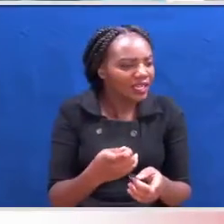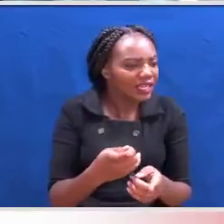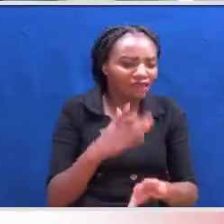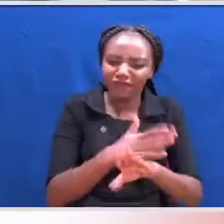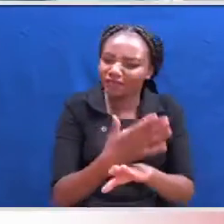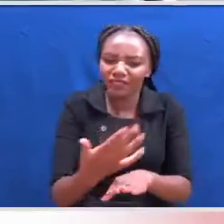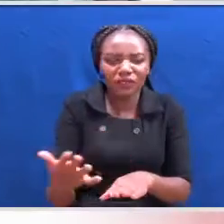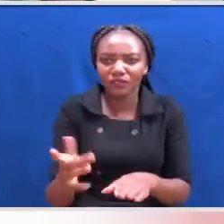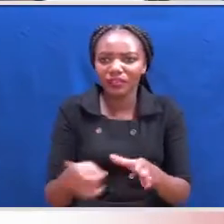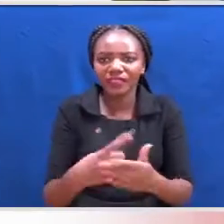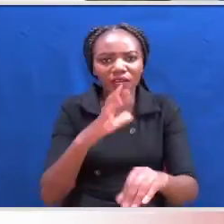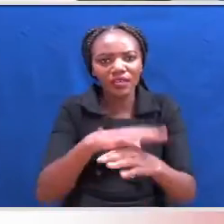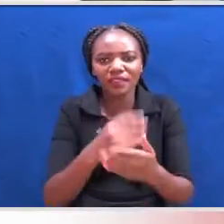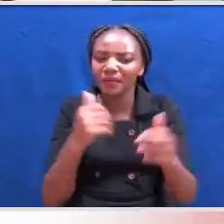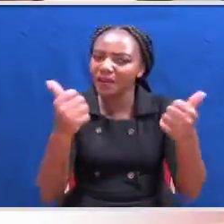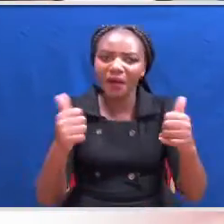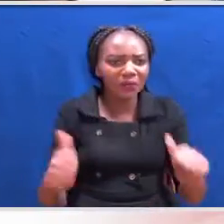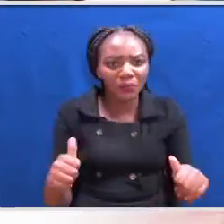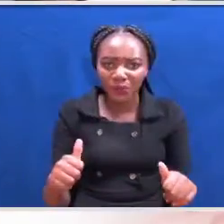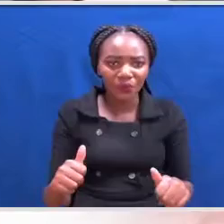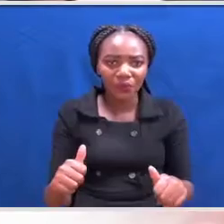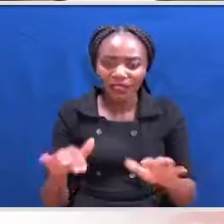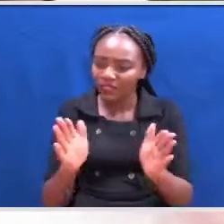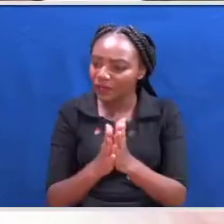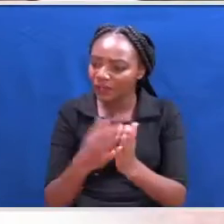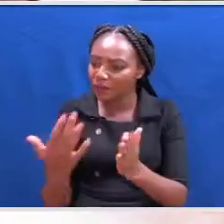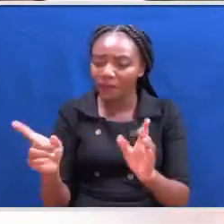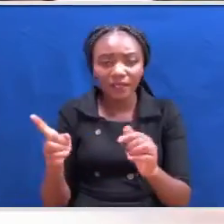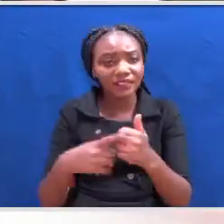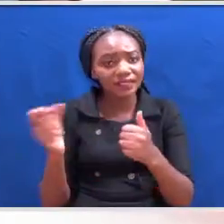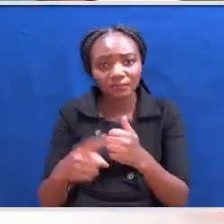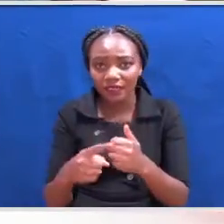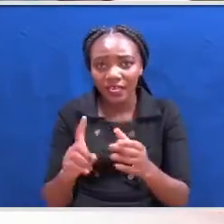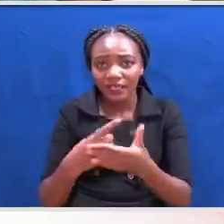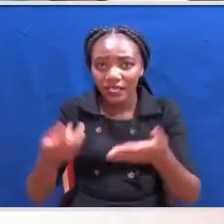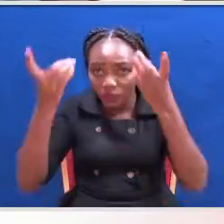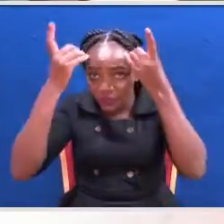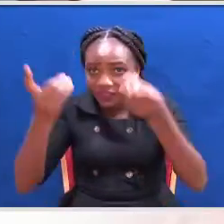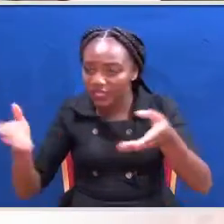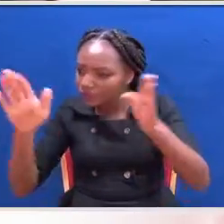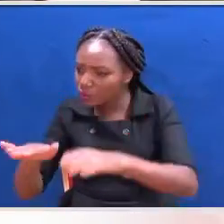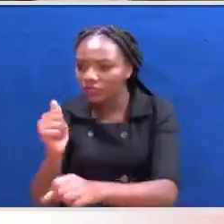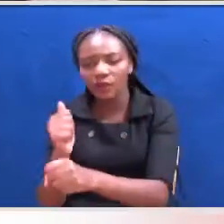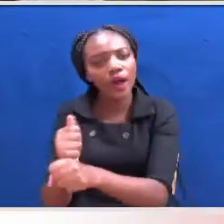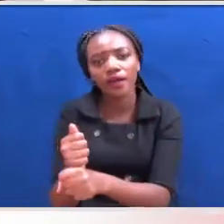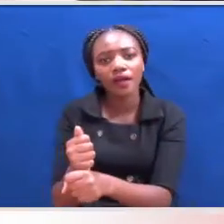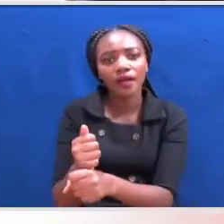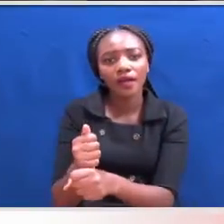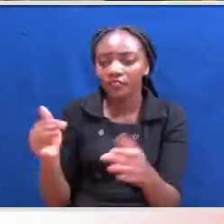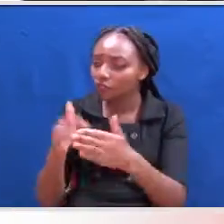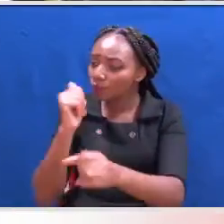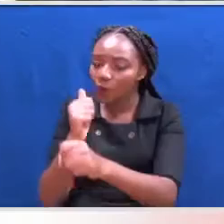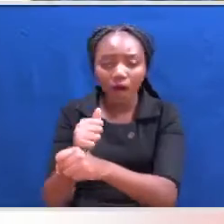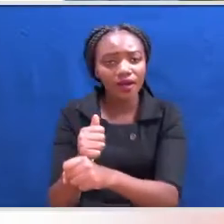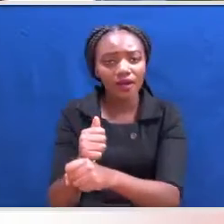pesa, tuko na miezi sita na hiyo makaratasi kwa nyumba. Sasa tumeamua kufuga kasi, kwa sababu badala ya kutulipa pesa, wanakuja kuchukua masaba